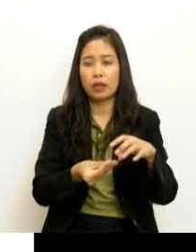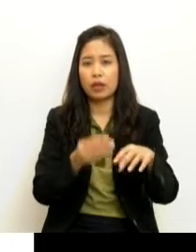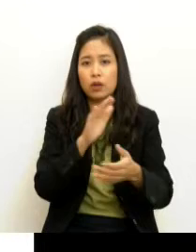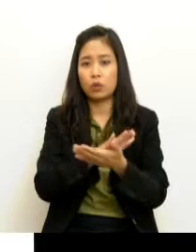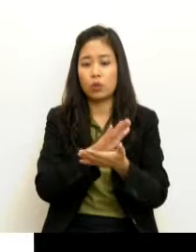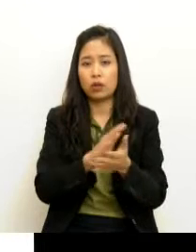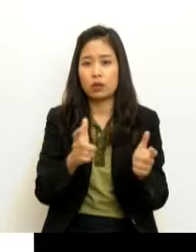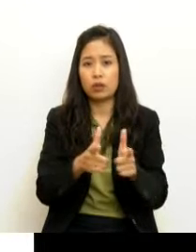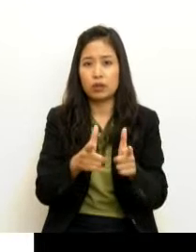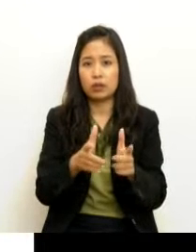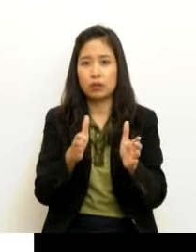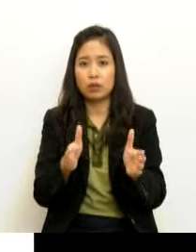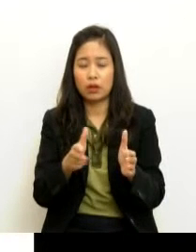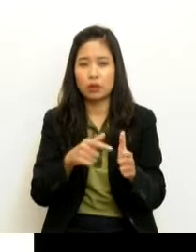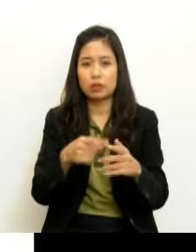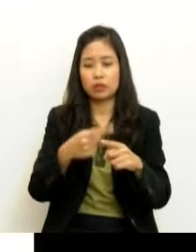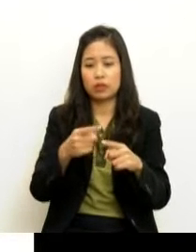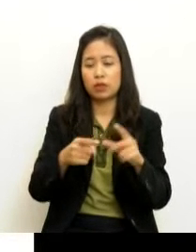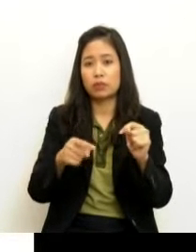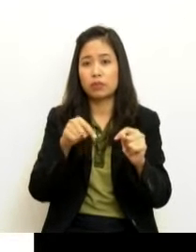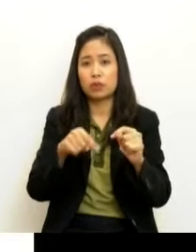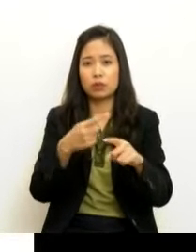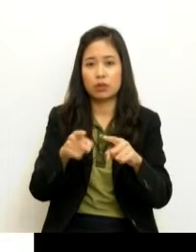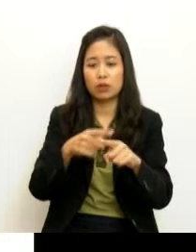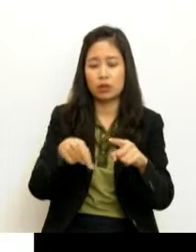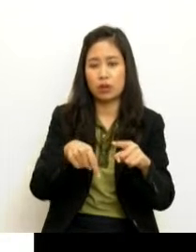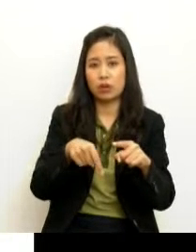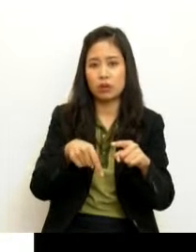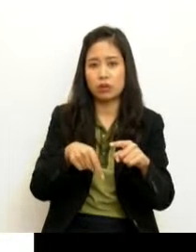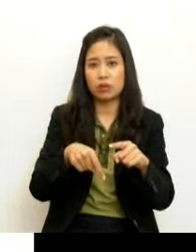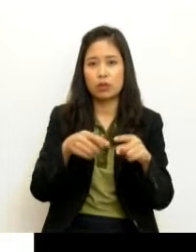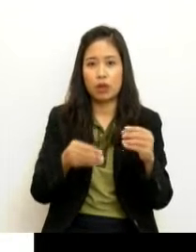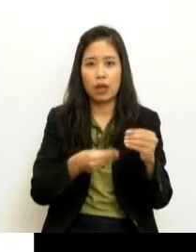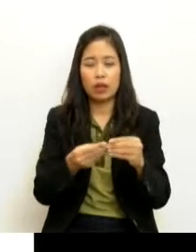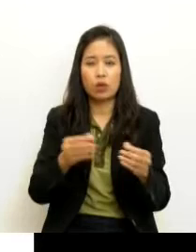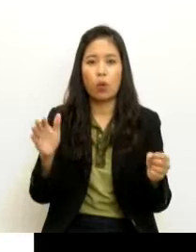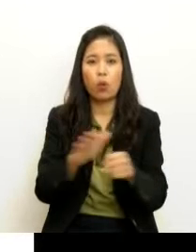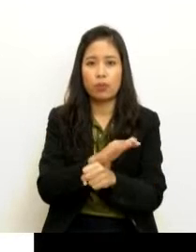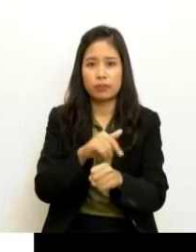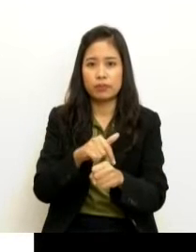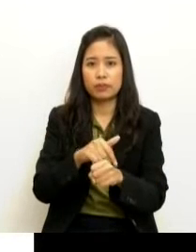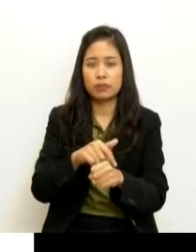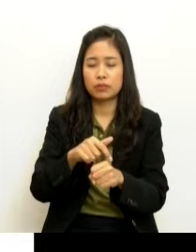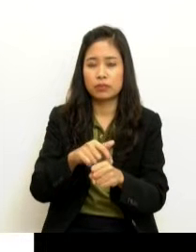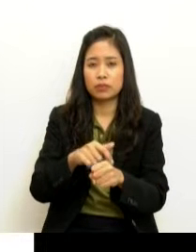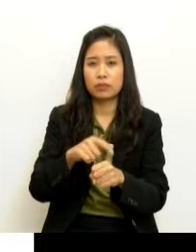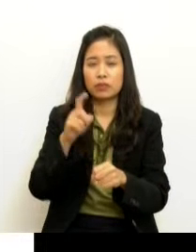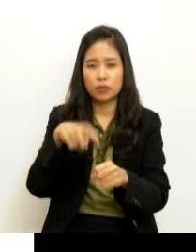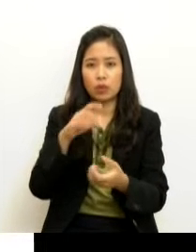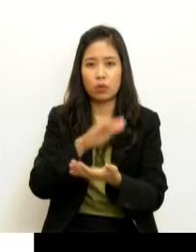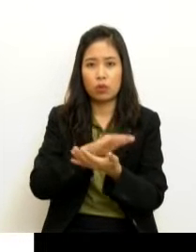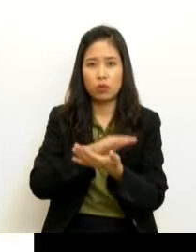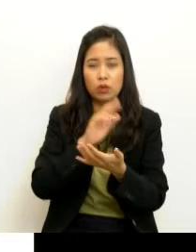เป็นโรงเรียน stand alone ซึ่งมีนักเรียนอยู่30คน40คนก็ต้องให้เขาอยู่และนอกจากนั้นก็จะมีโรงเรียนที่อยู่บนเก